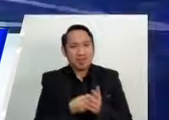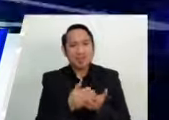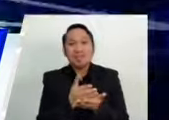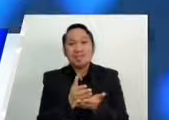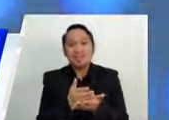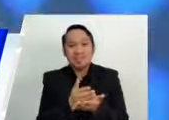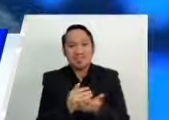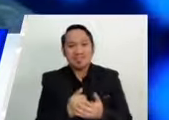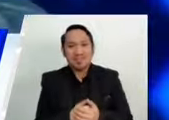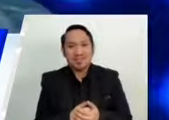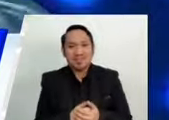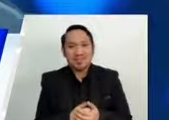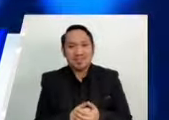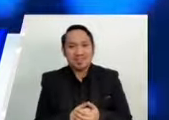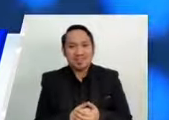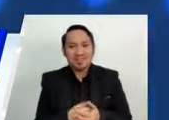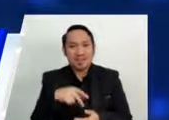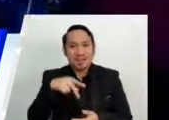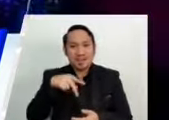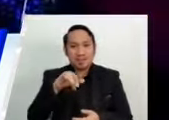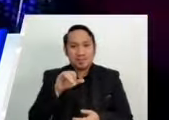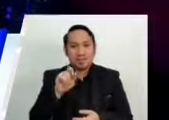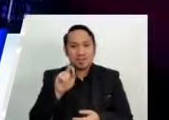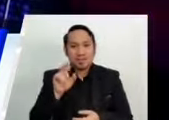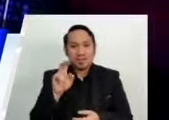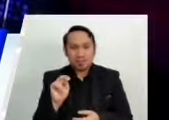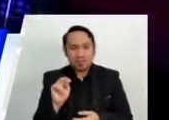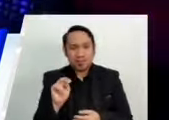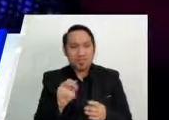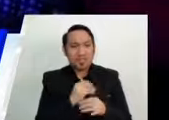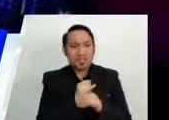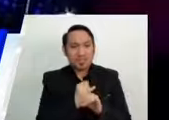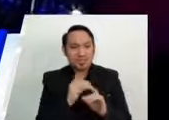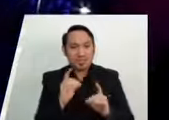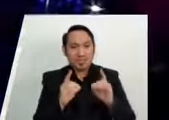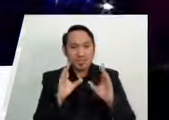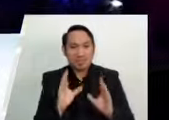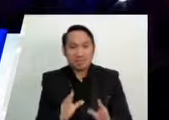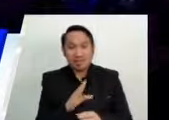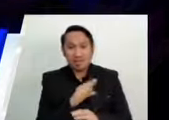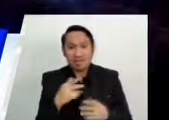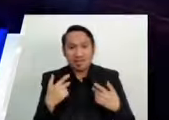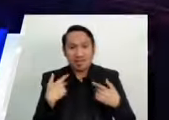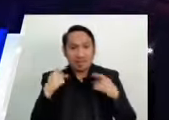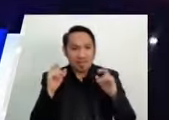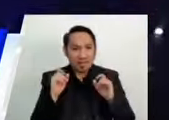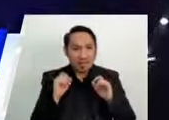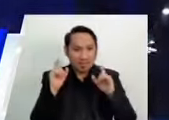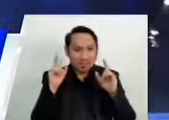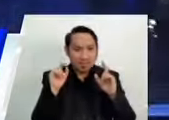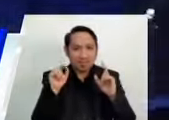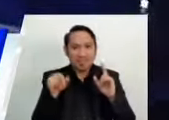Piston Jeepney Drivers. Bukod dyan, may unkabogable surprise din ang Family Feud kay Vice.